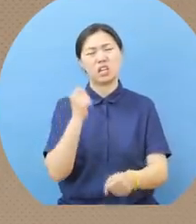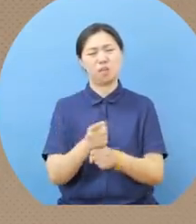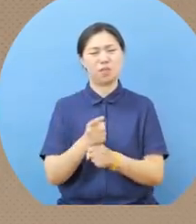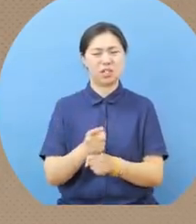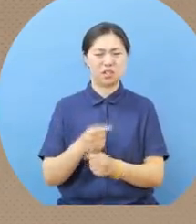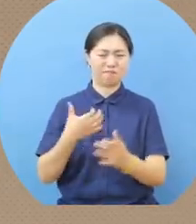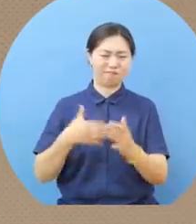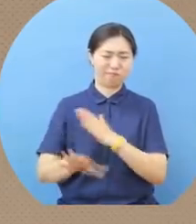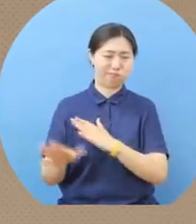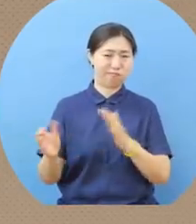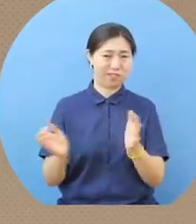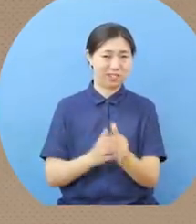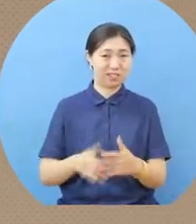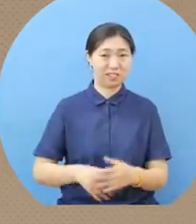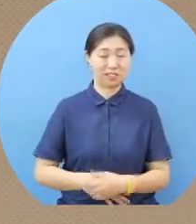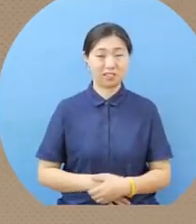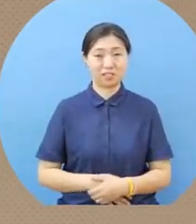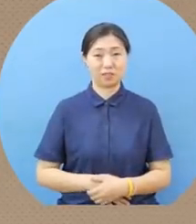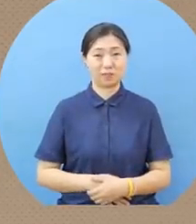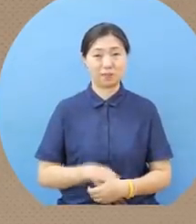쳤는데 마랑